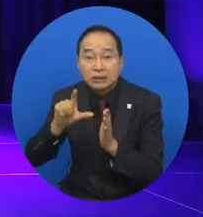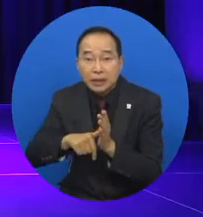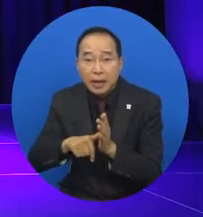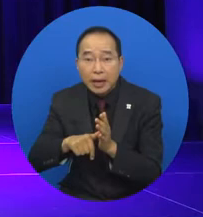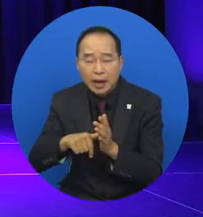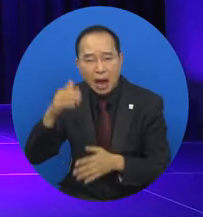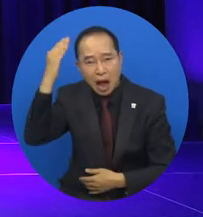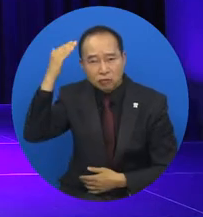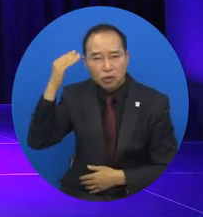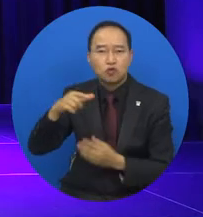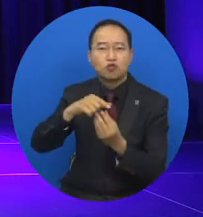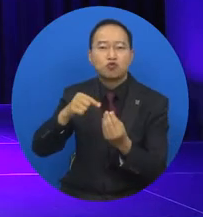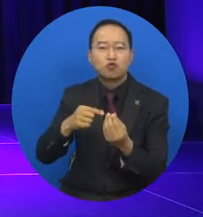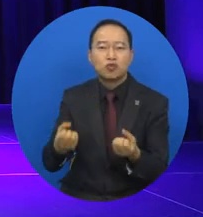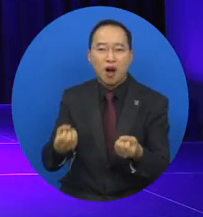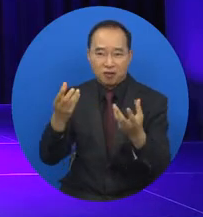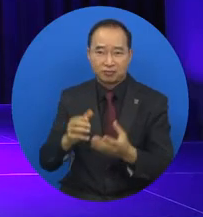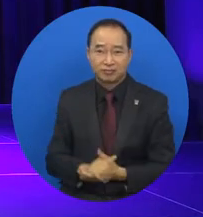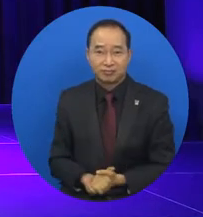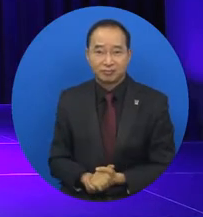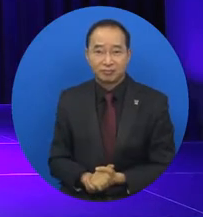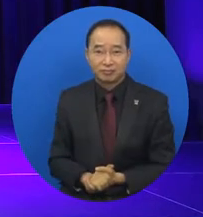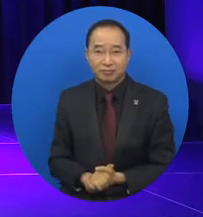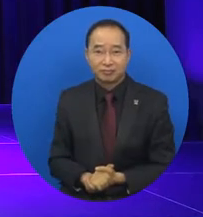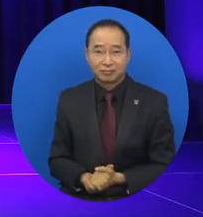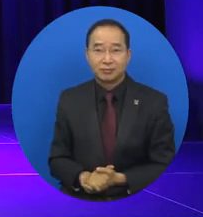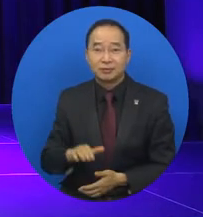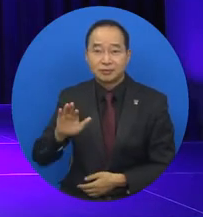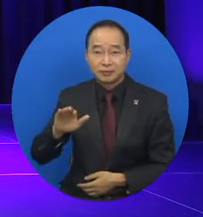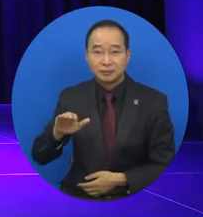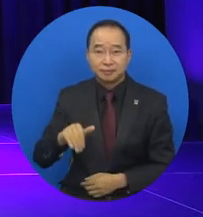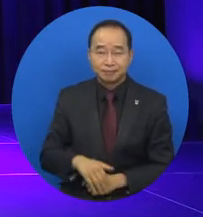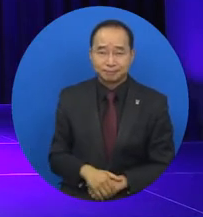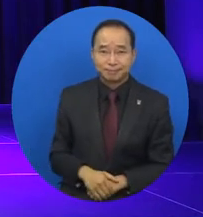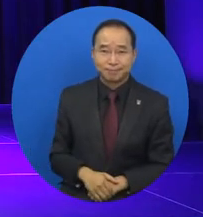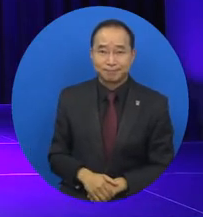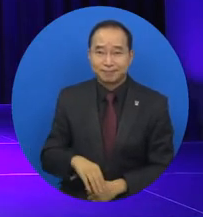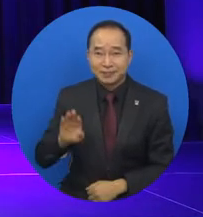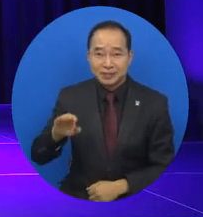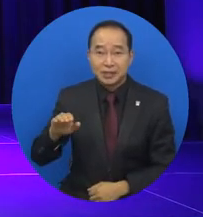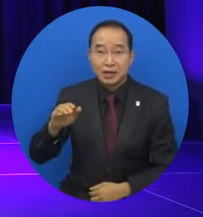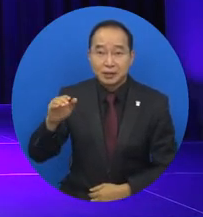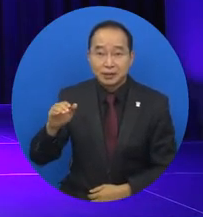마침 그때가 추석이었어요. 우리나라에서. 그들이 물었죠.